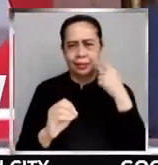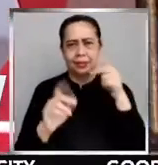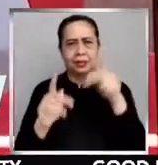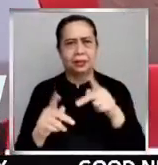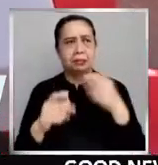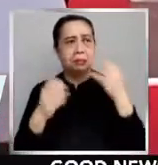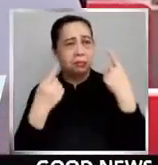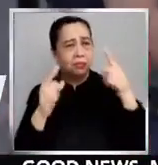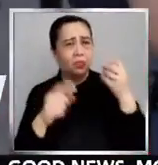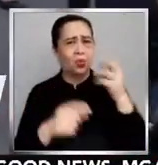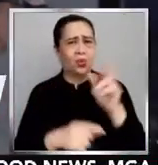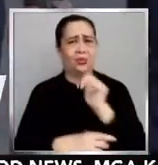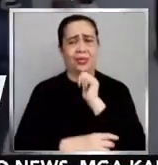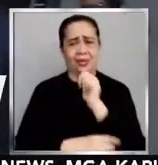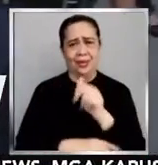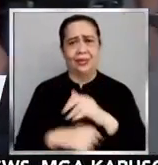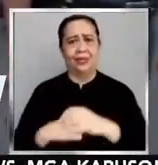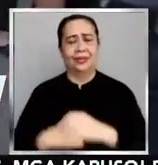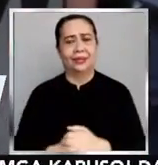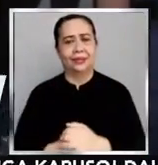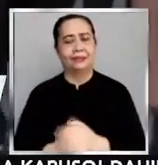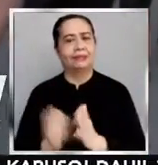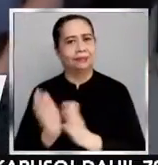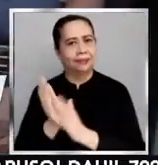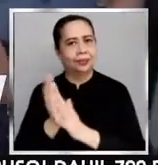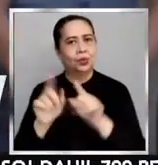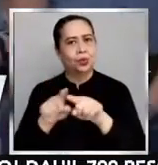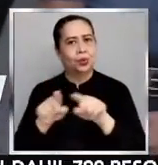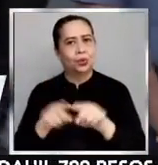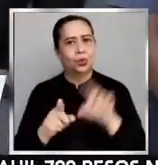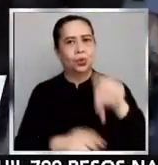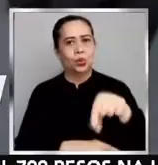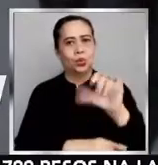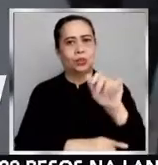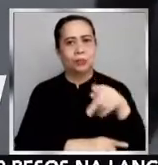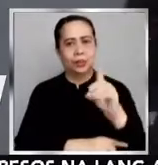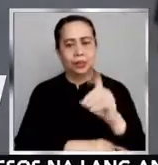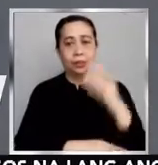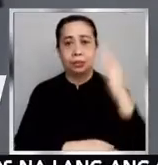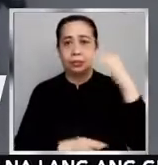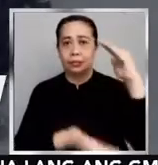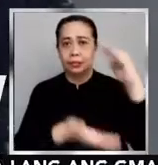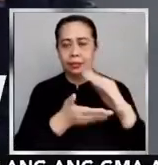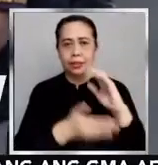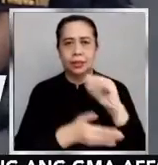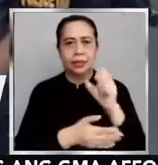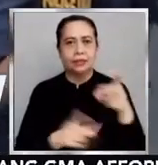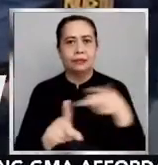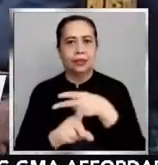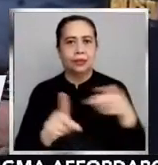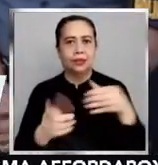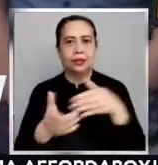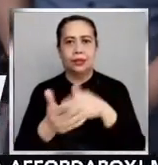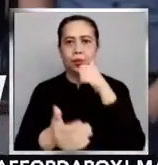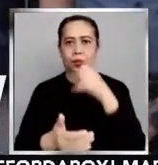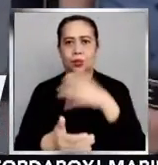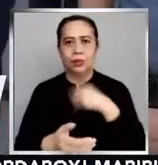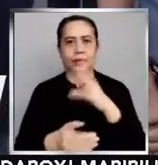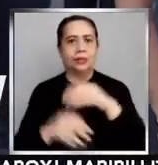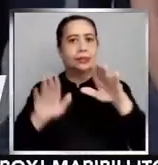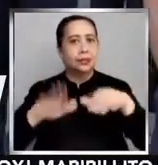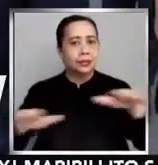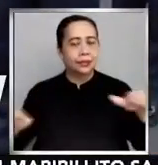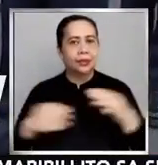ba siya o hindi. Pinuri rin niya ang QCPD dahil sa bumabang kaso ng violence against women and their children at